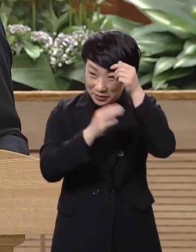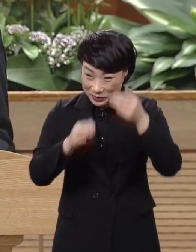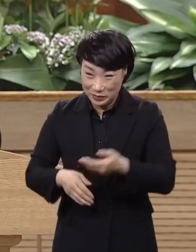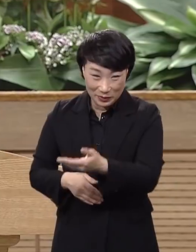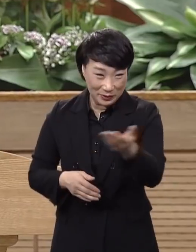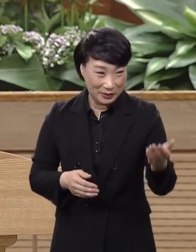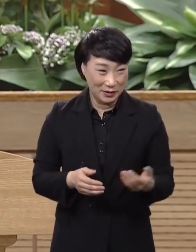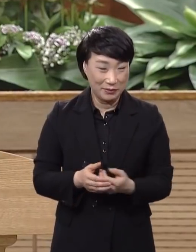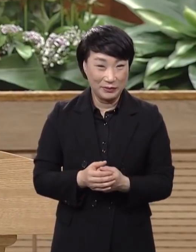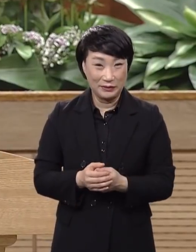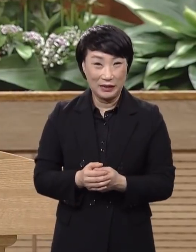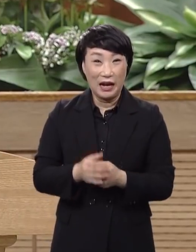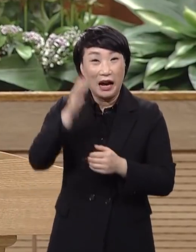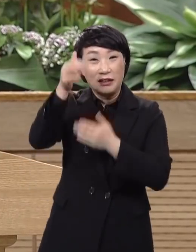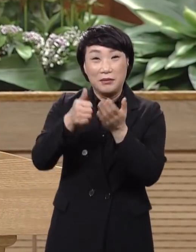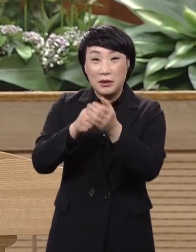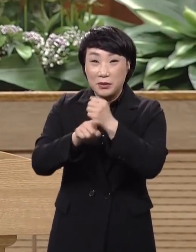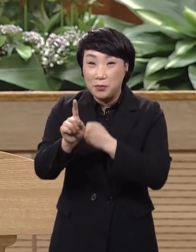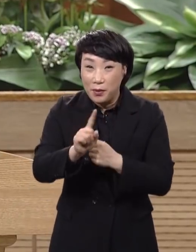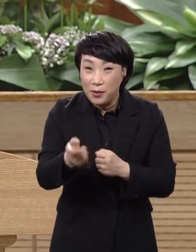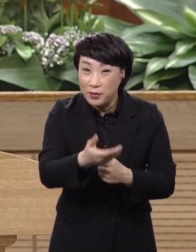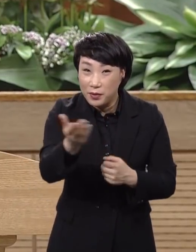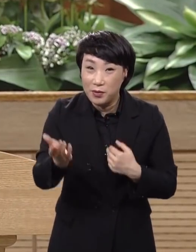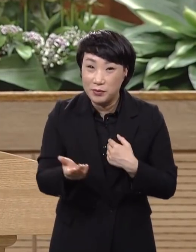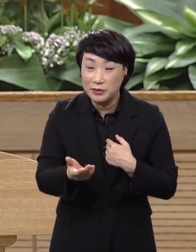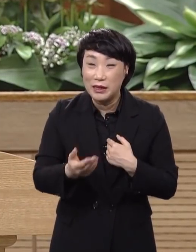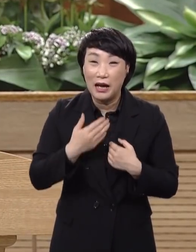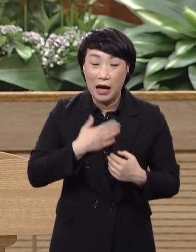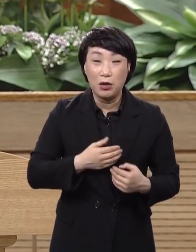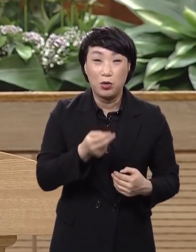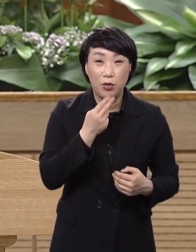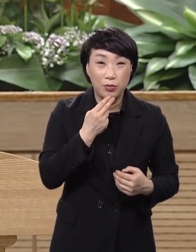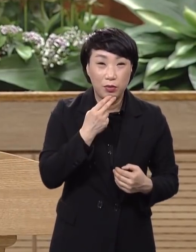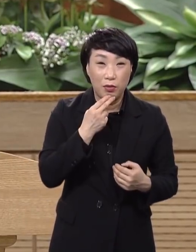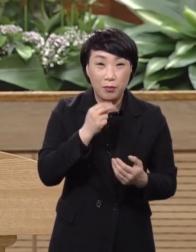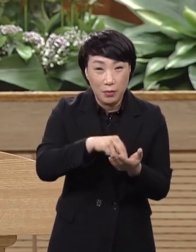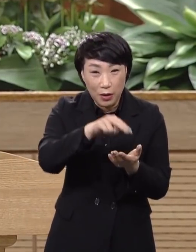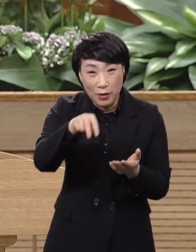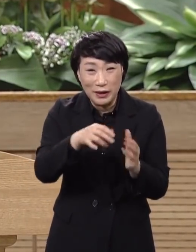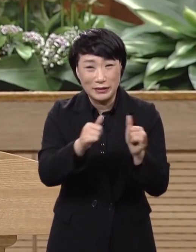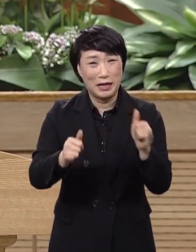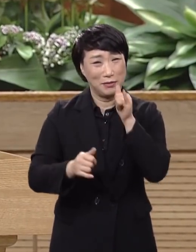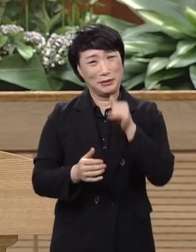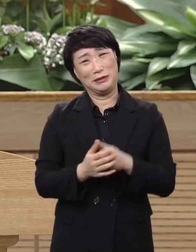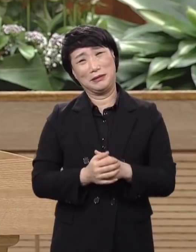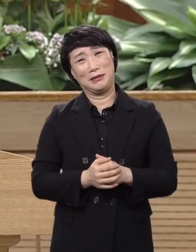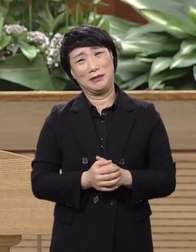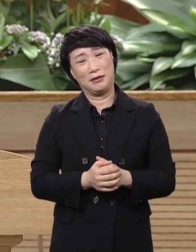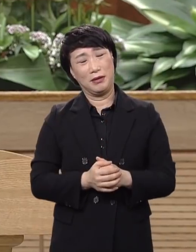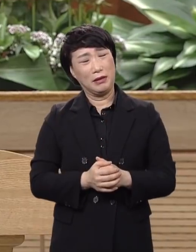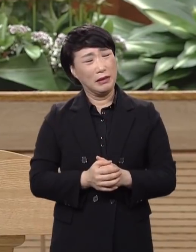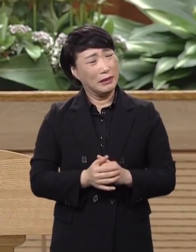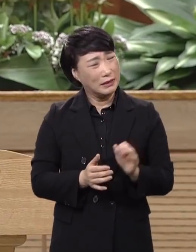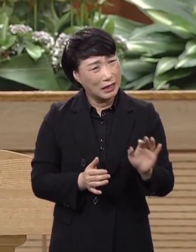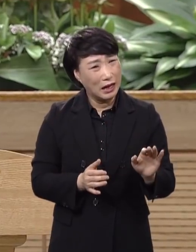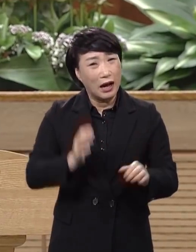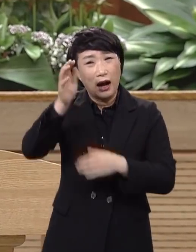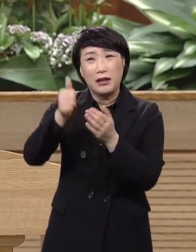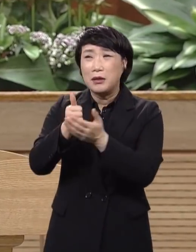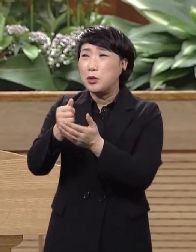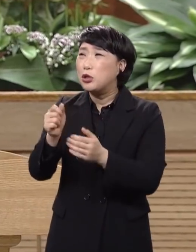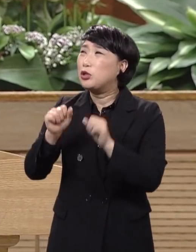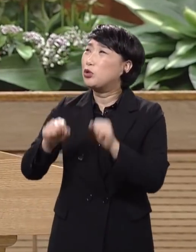여러분, 하나님의 뜻이 무엇인지 알지 못해서 방황하는 사람들, 아니